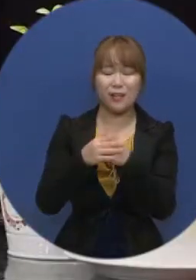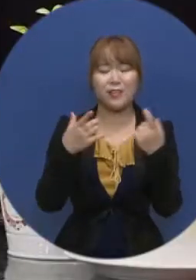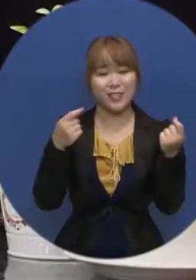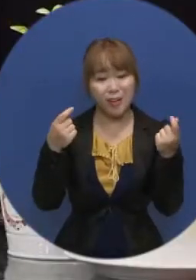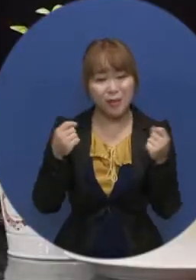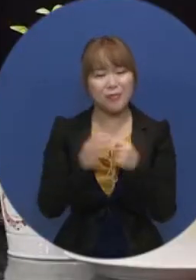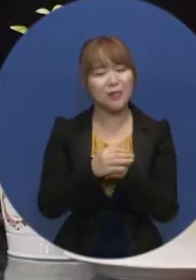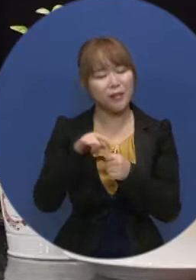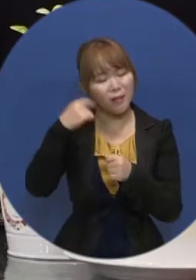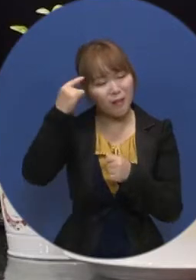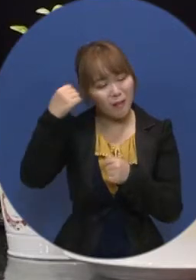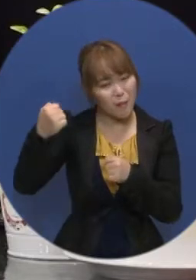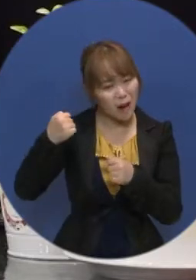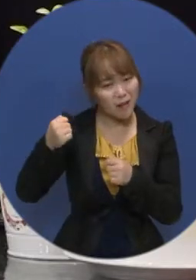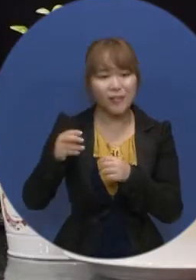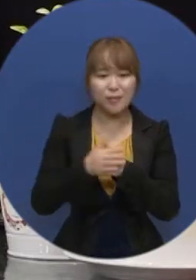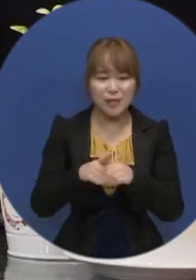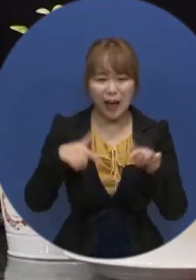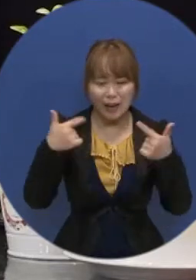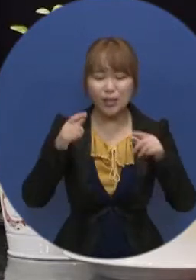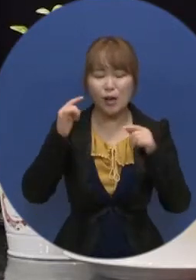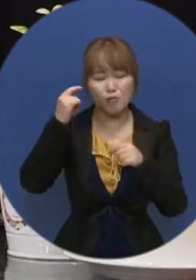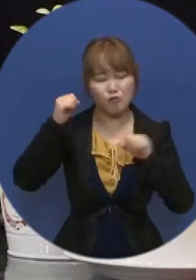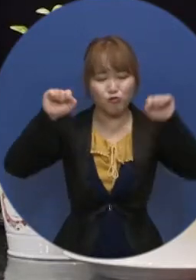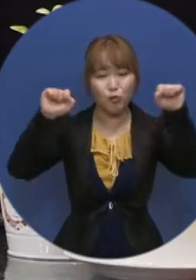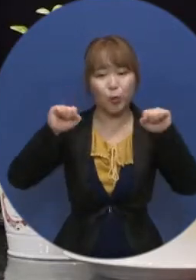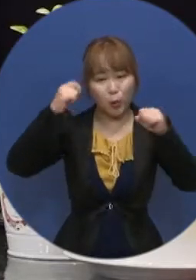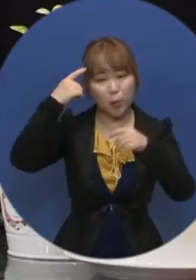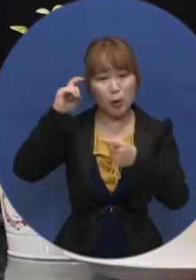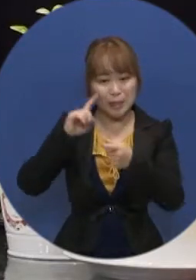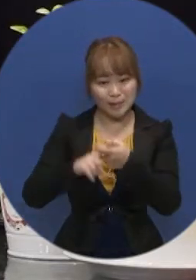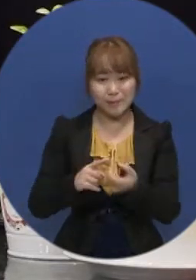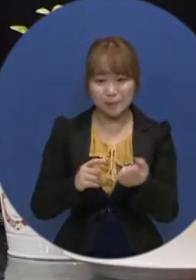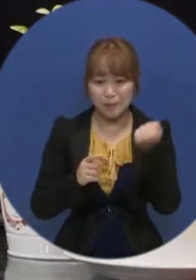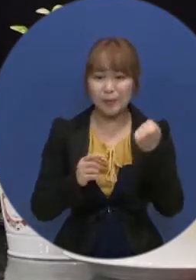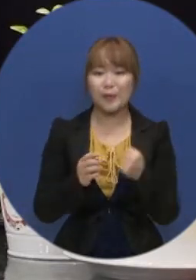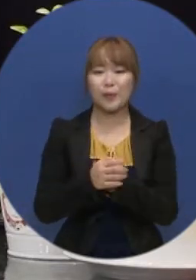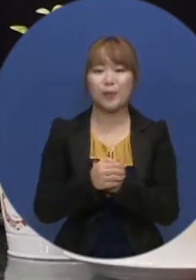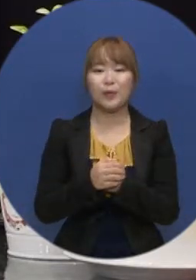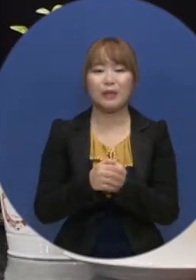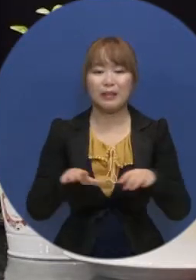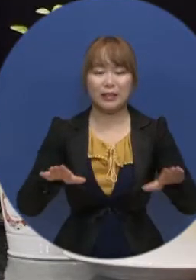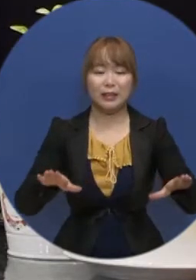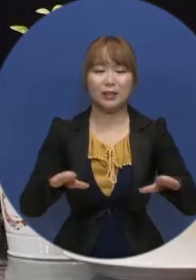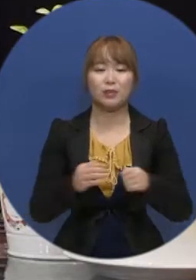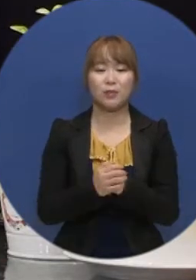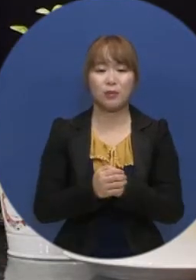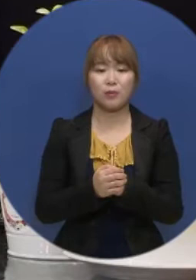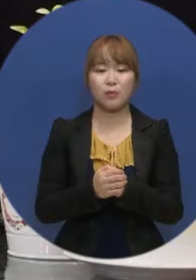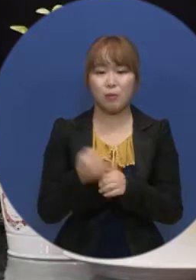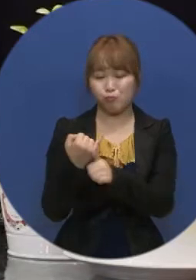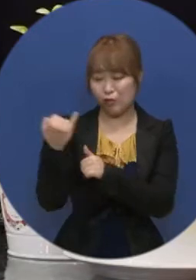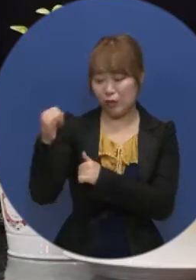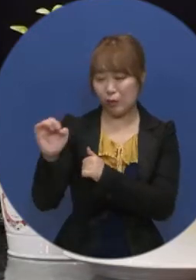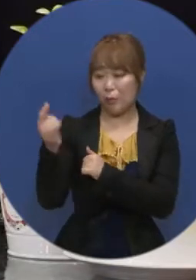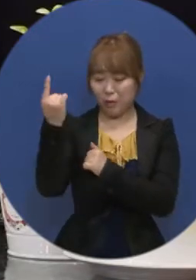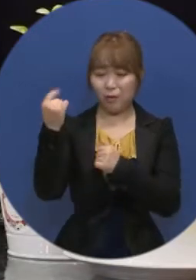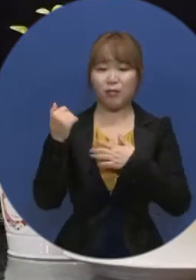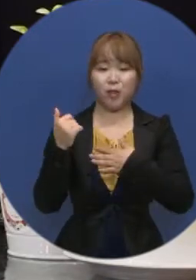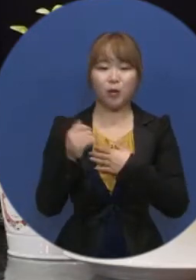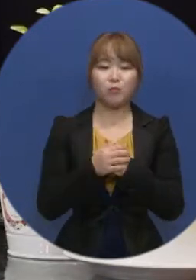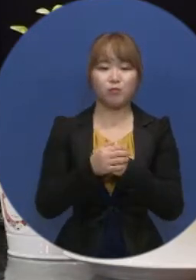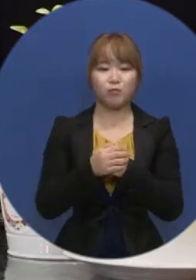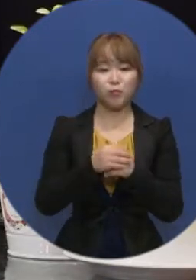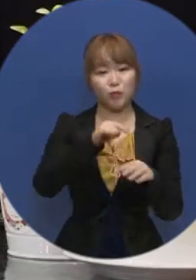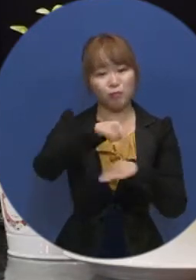그런지 늘 운동에 관심을 갖고 네네. 이제는 오히려 부인 덕분에 이제